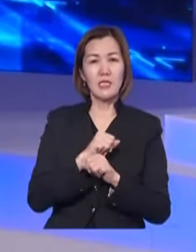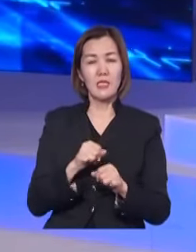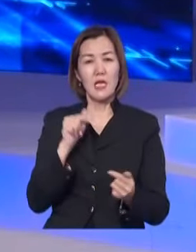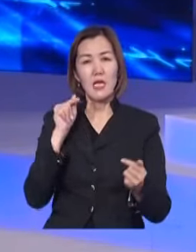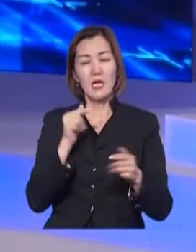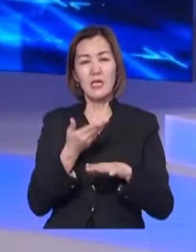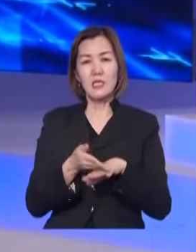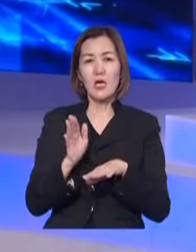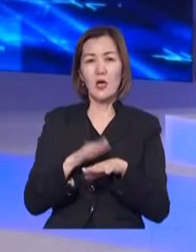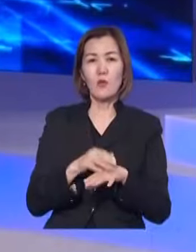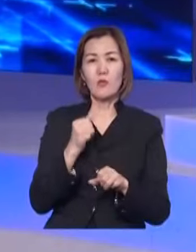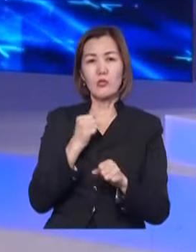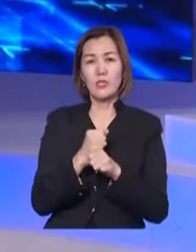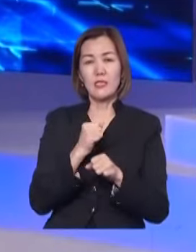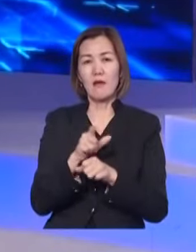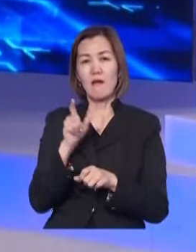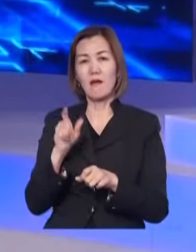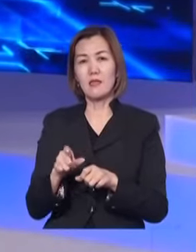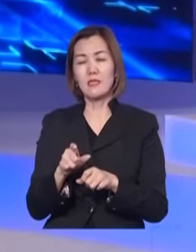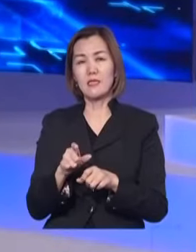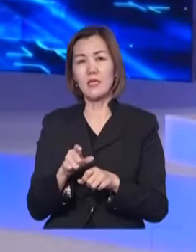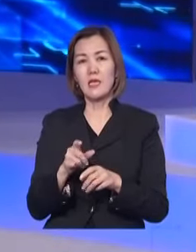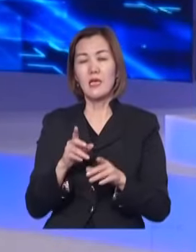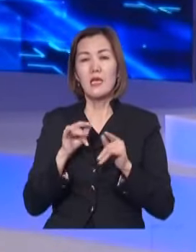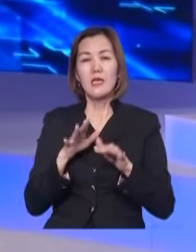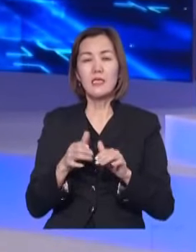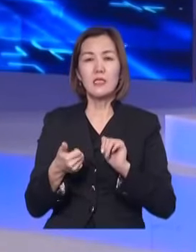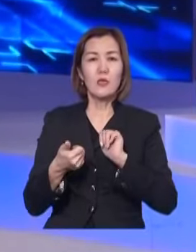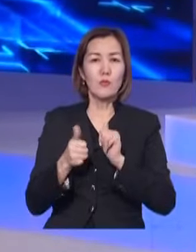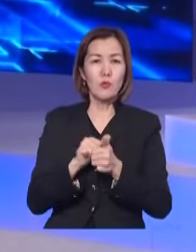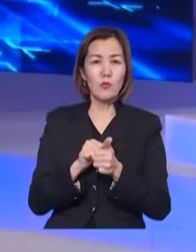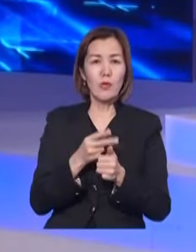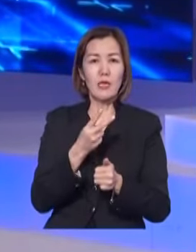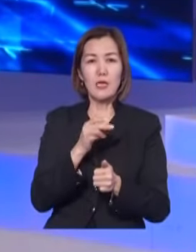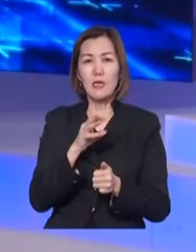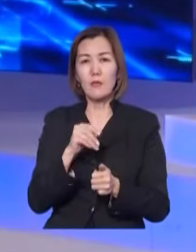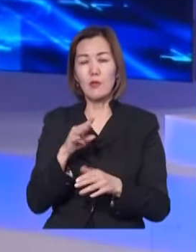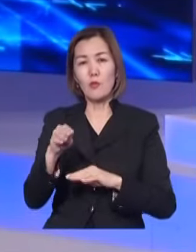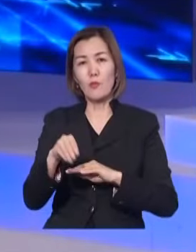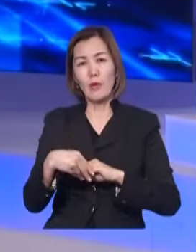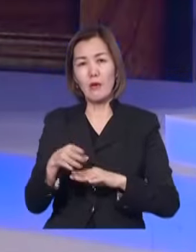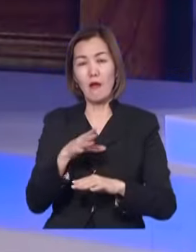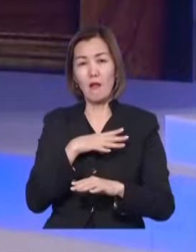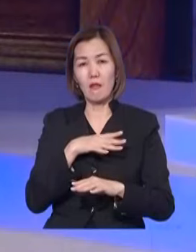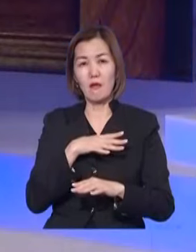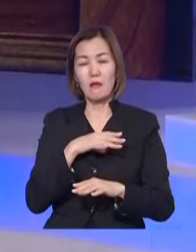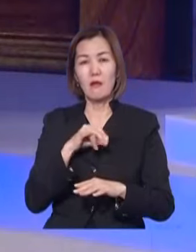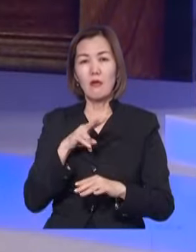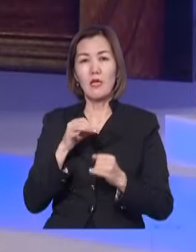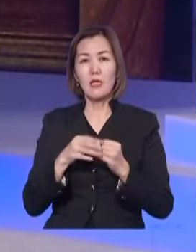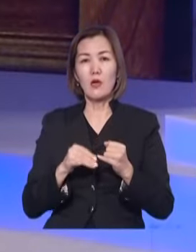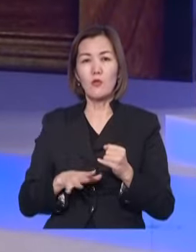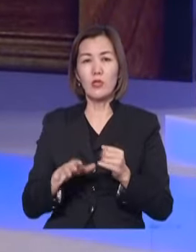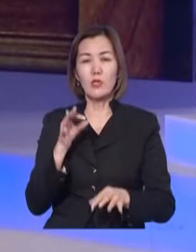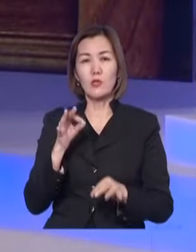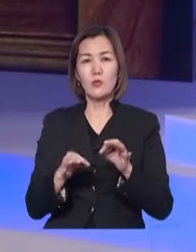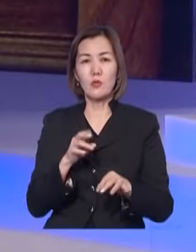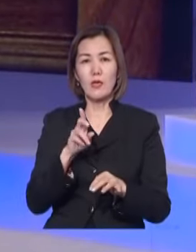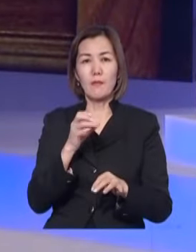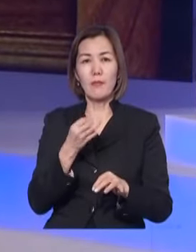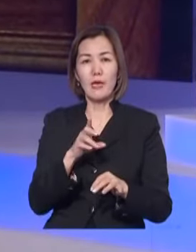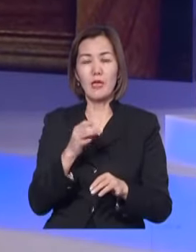аса ауыр қылмыс жасаған адамға қатысты іс бұрмалаған үшін 2 миллион теңге пара алған. Іле аудандық соты судья